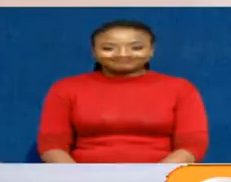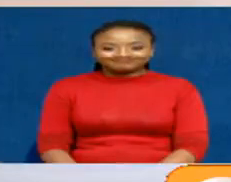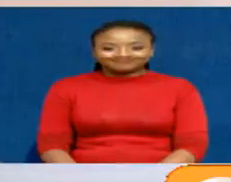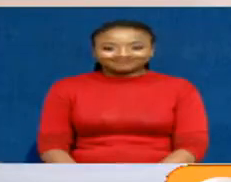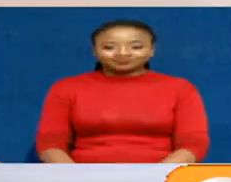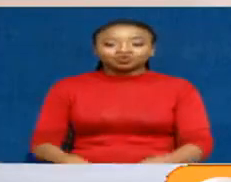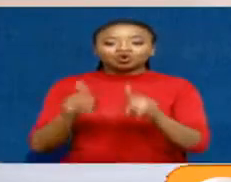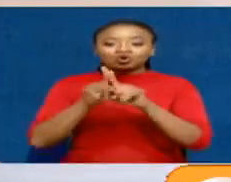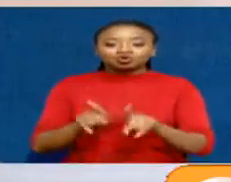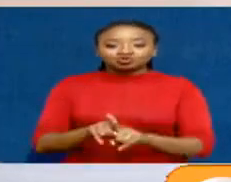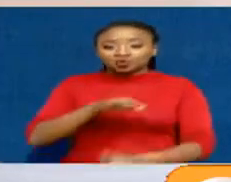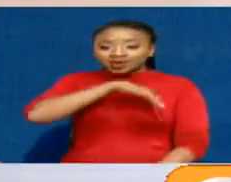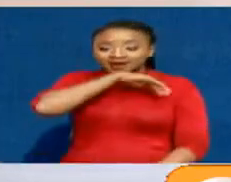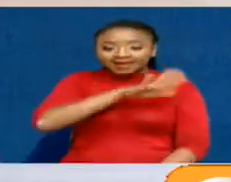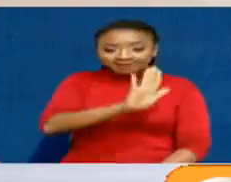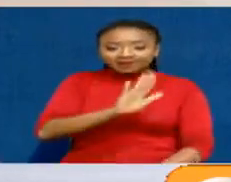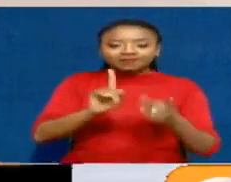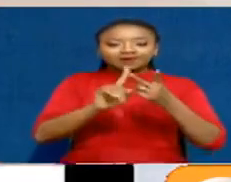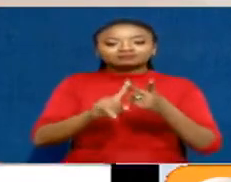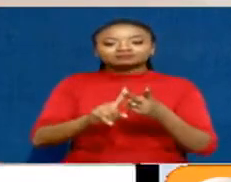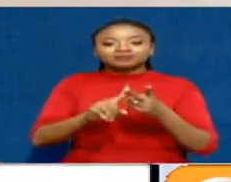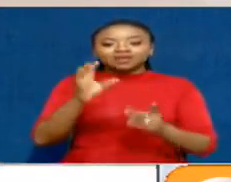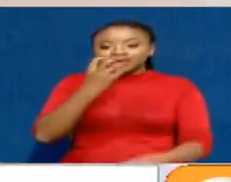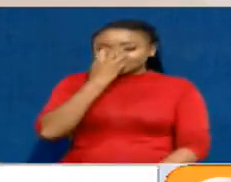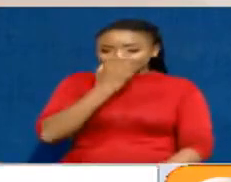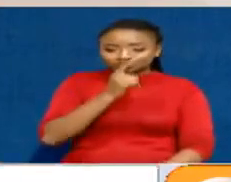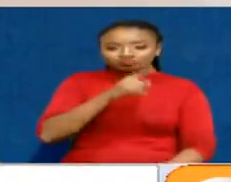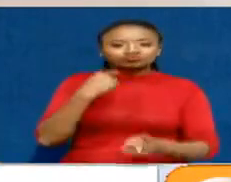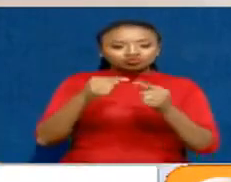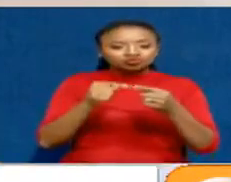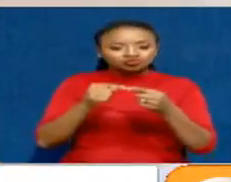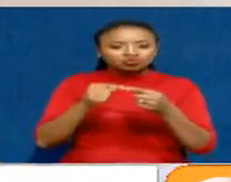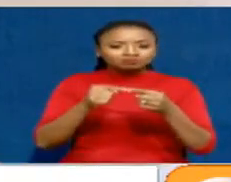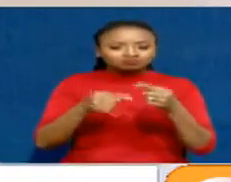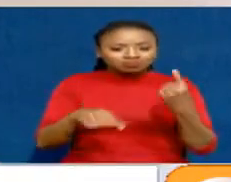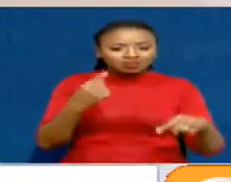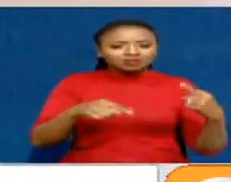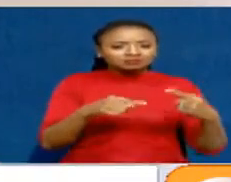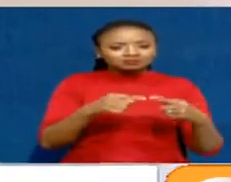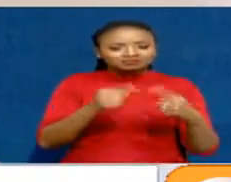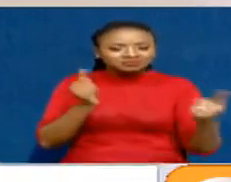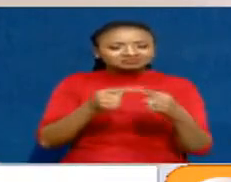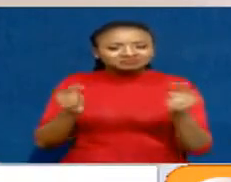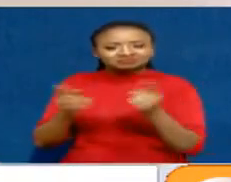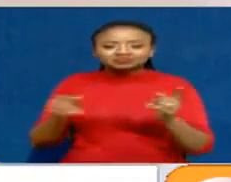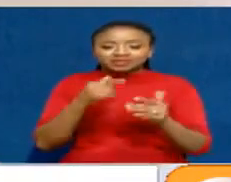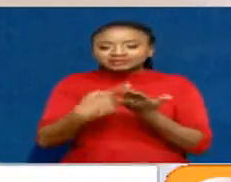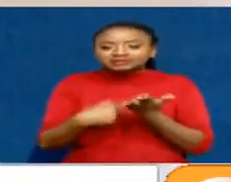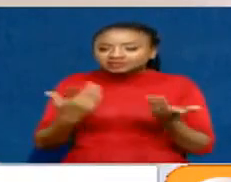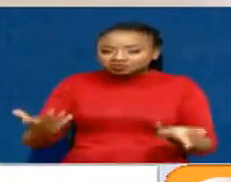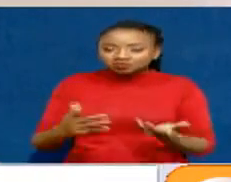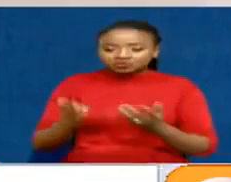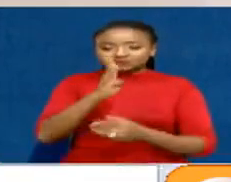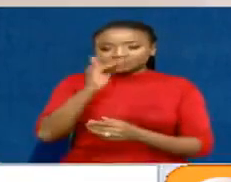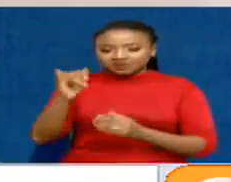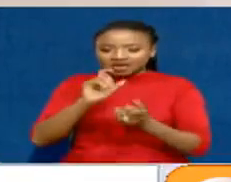Kwingineko, kiongozi wa ODM Raila Odinga na naibu rais William Ruto wameendelea kutofautiana kuhusu mchakato wa kurekebisha katiba. Raila anasisitiza